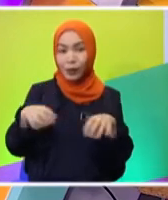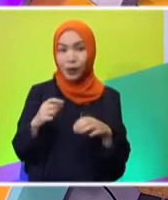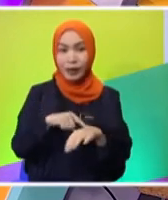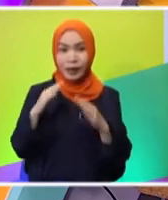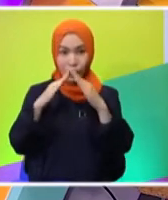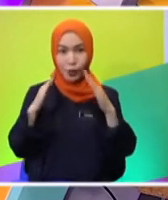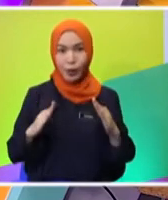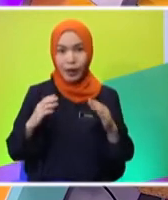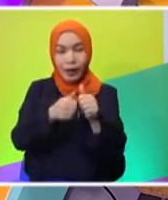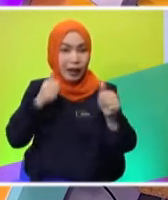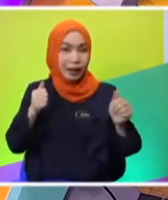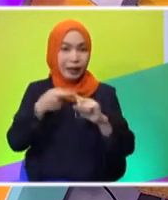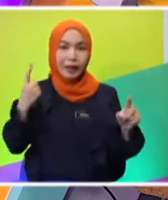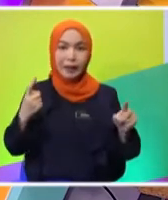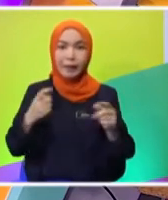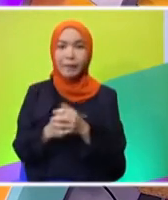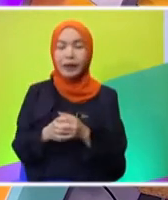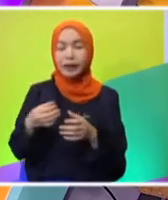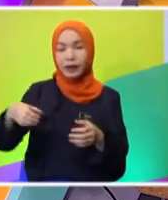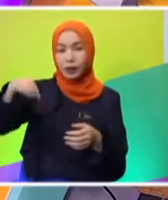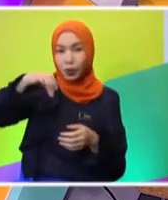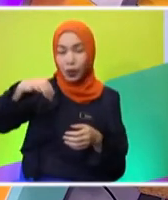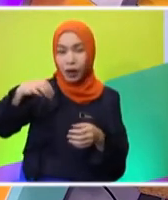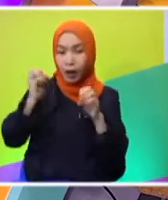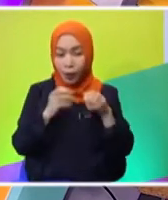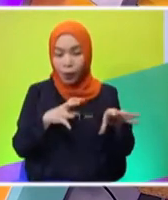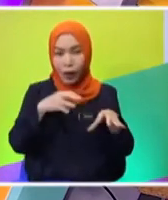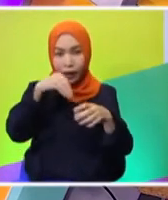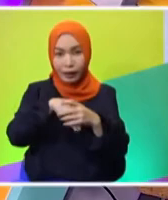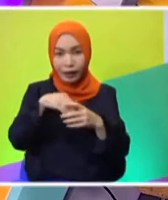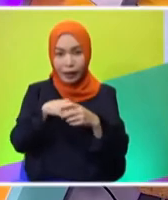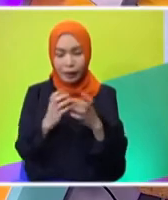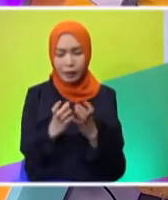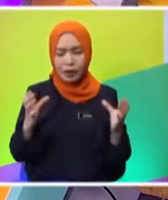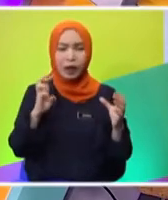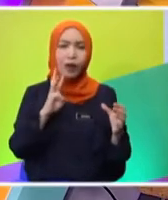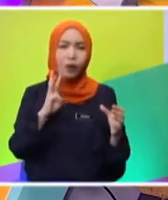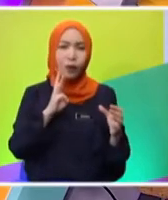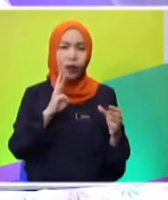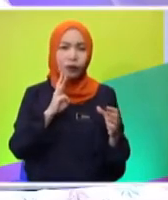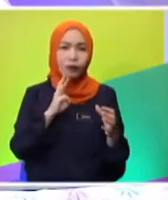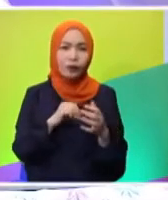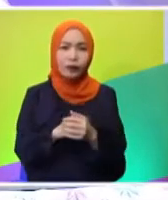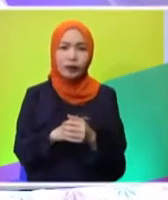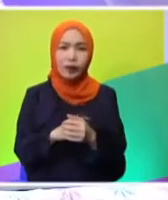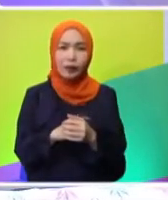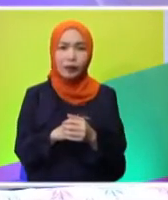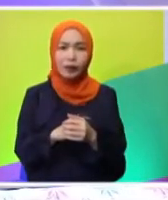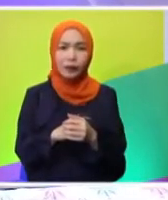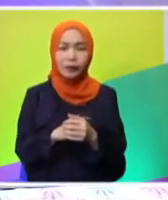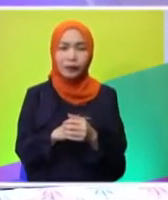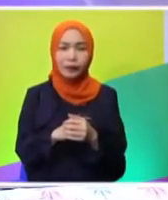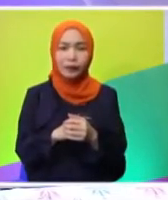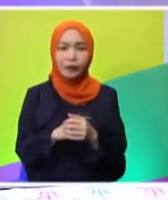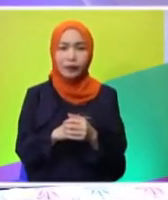bantuan ini kedalam saluran Singgih Oh Jangan buang di dalam sabun Senki karena dia akan mengeras di dalam saluran tersebut dan akhirnya